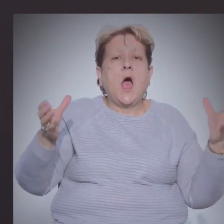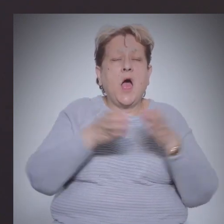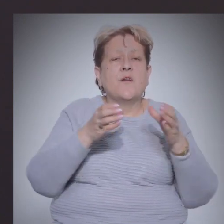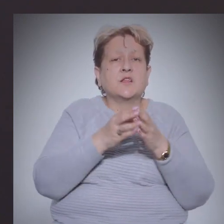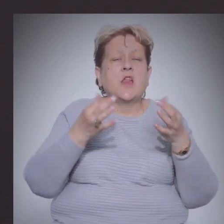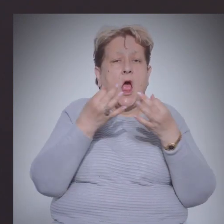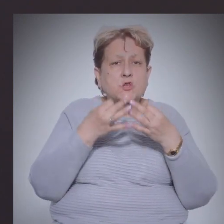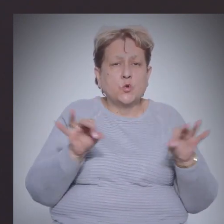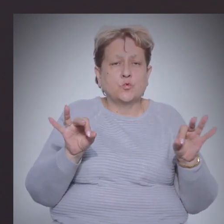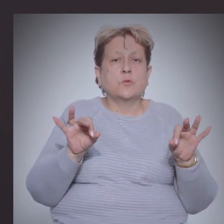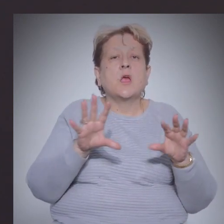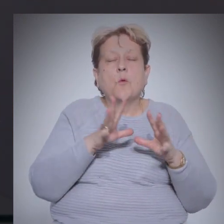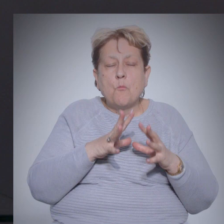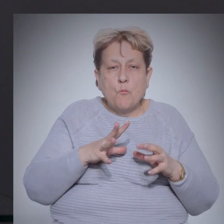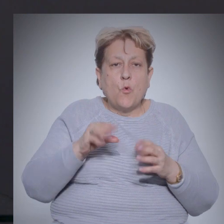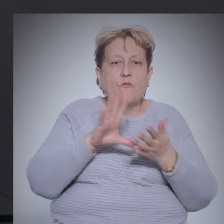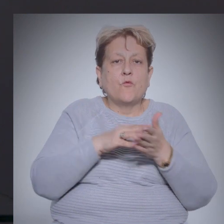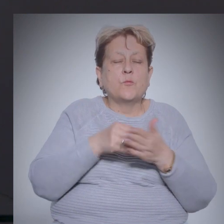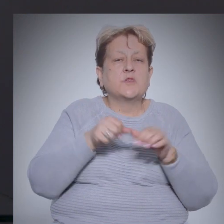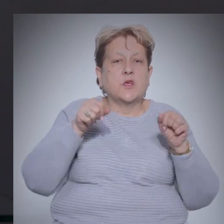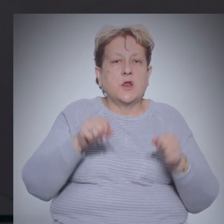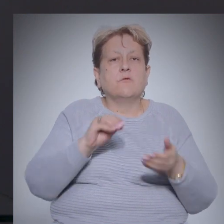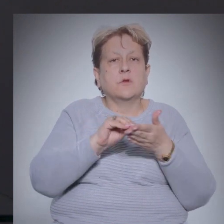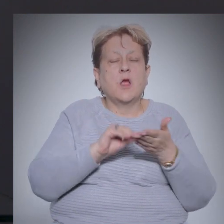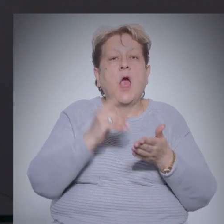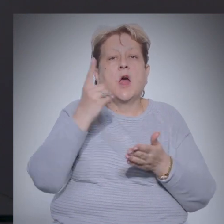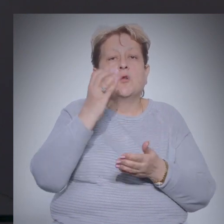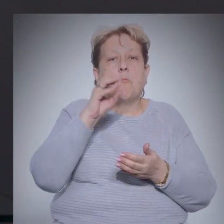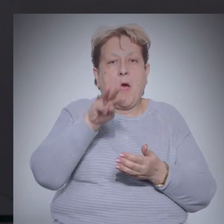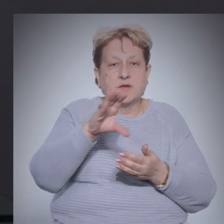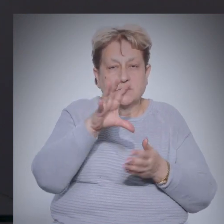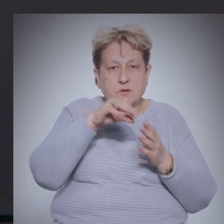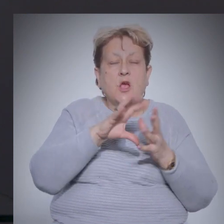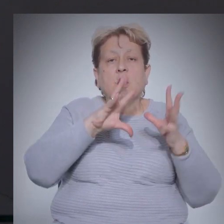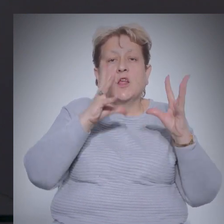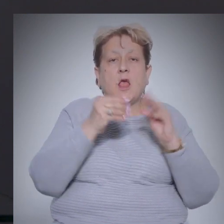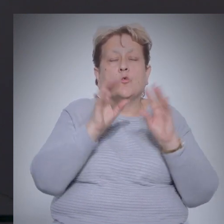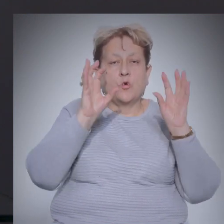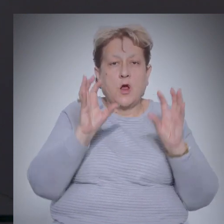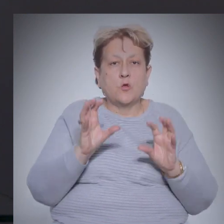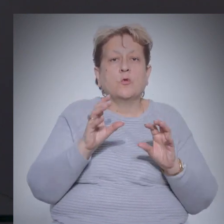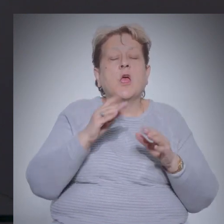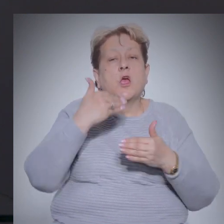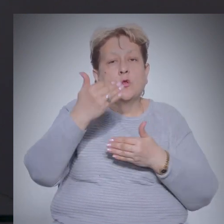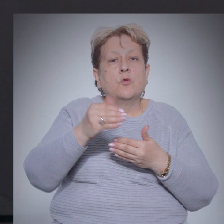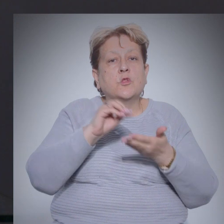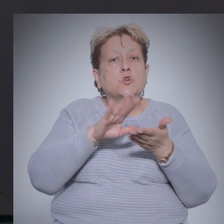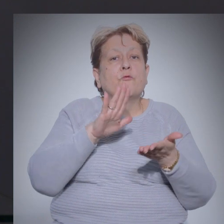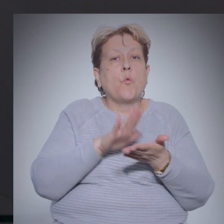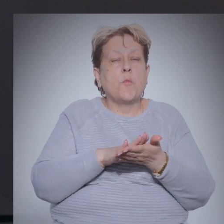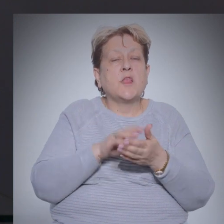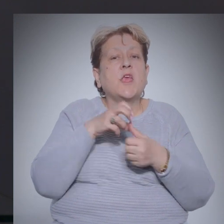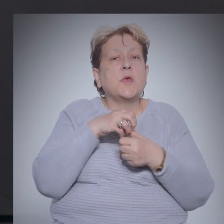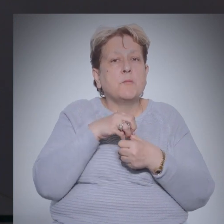ազատություն, հավակների ազատություն։ Այս բոլորը որպես իրավունք նշված են առաջին մասերում, որպես ընթանուր կանոն, այն ու հետև